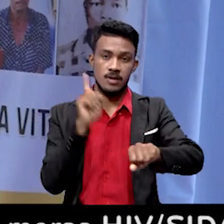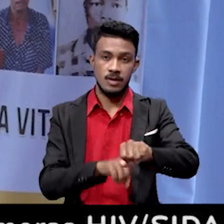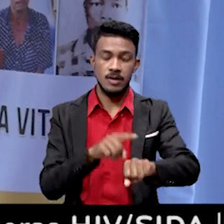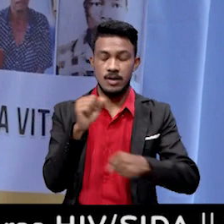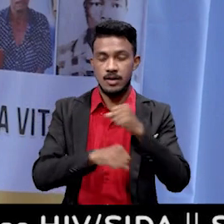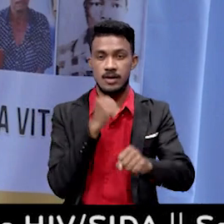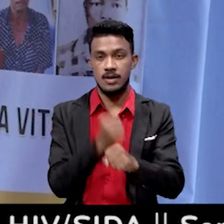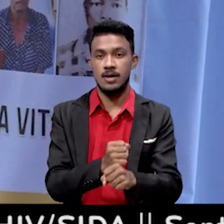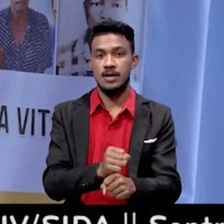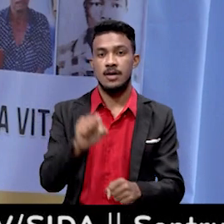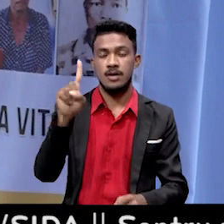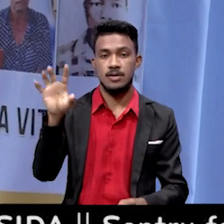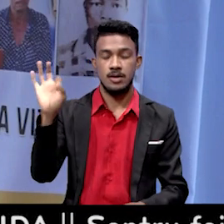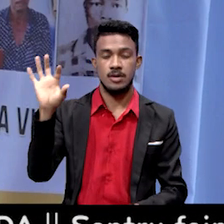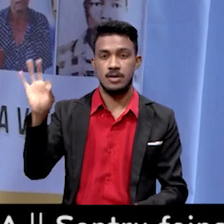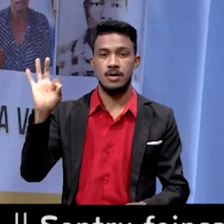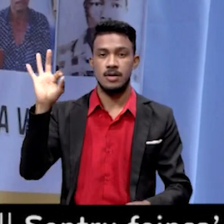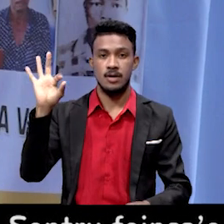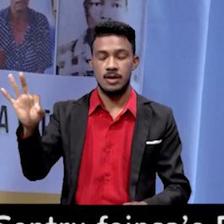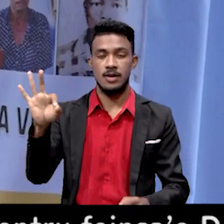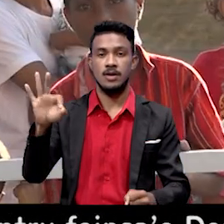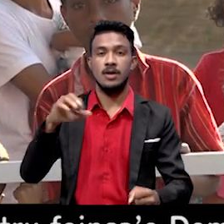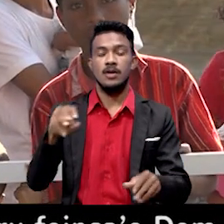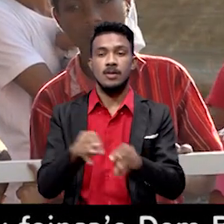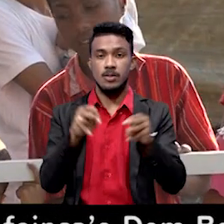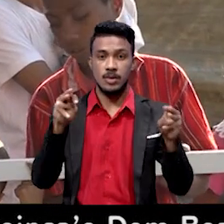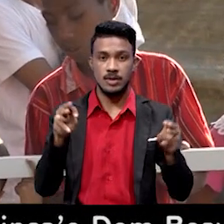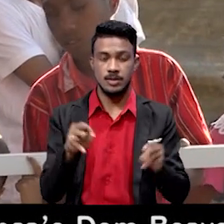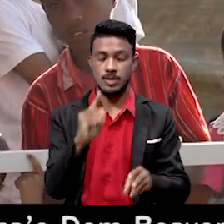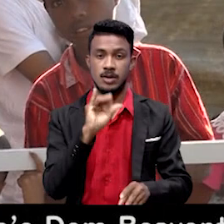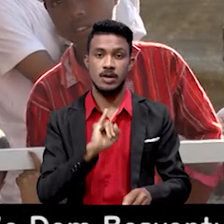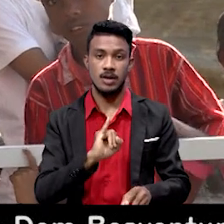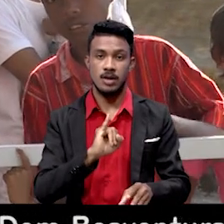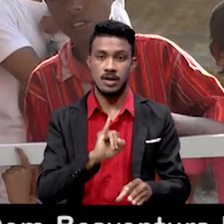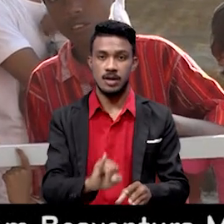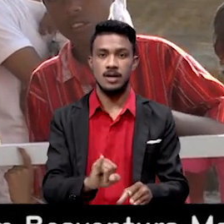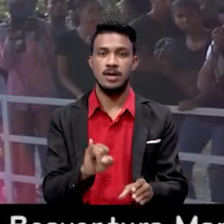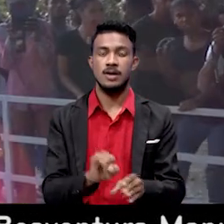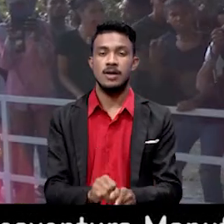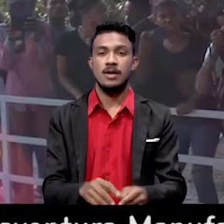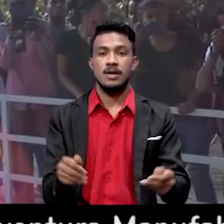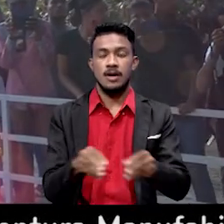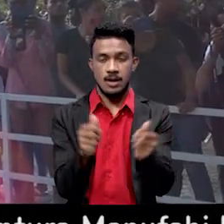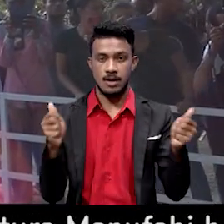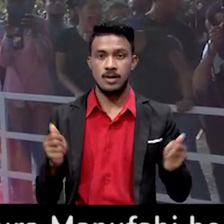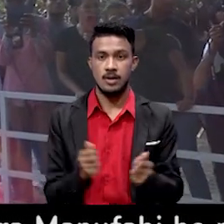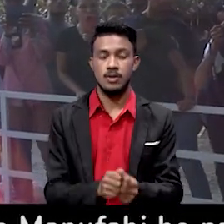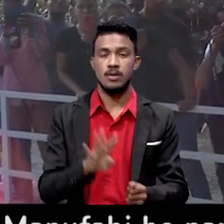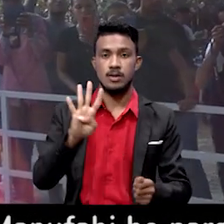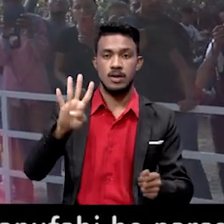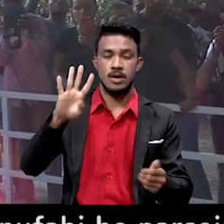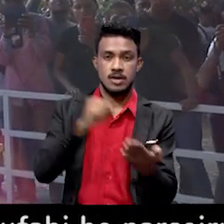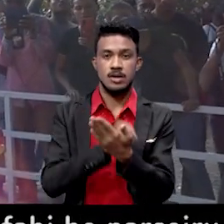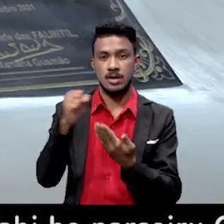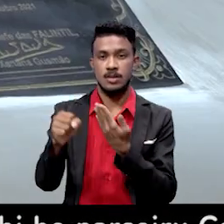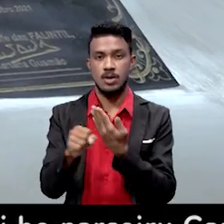inaugura monumentu 4 de setembro ia alea Ohung suku Bekora postu administrativo Cristo Rei Municipio Dile. Monumentu ne hari usi sanana